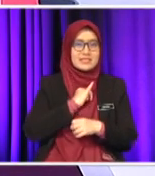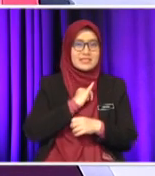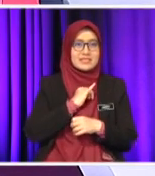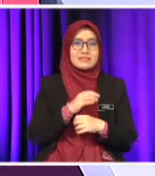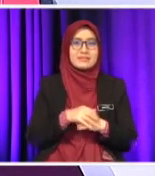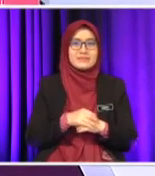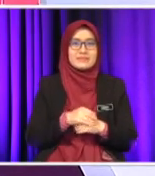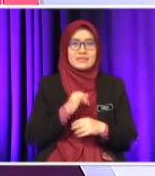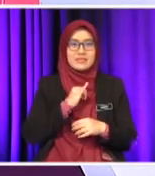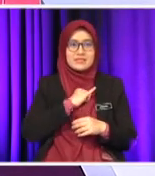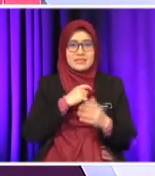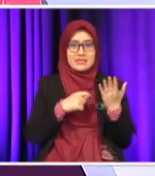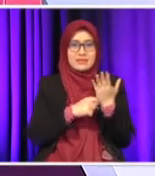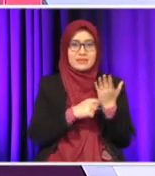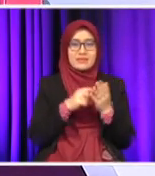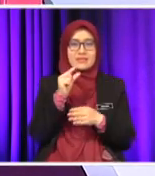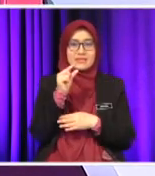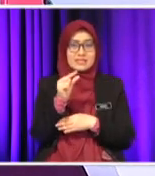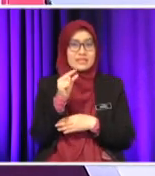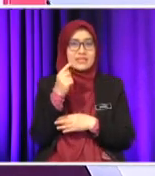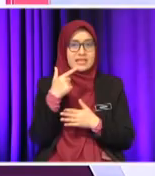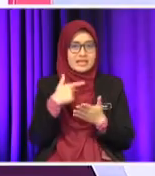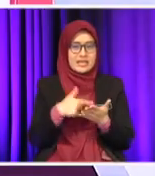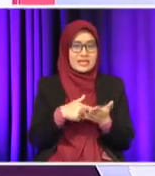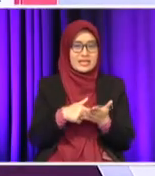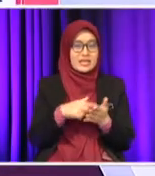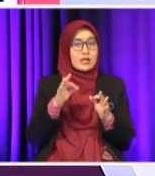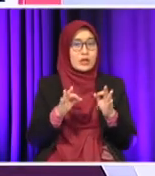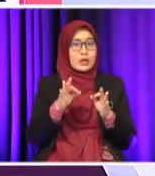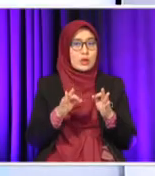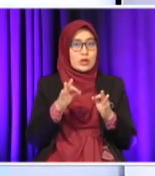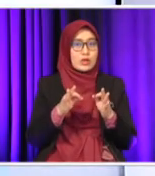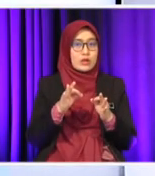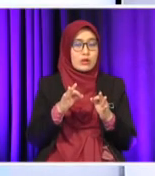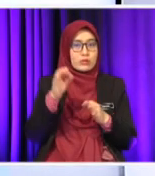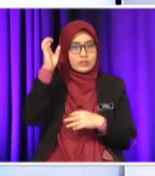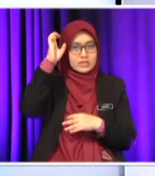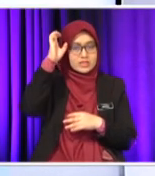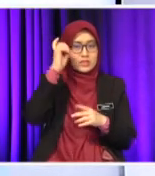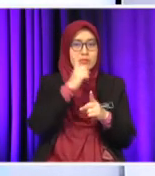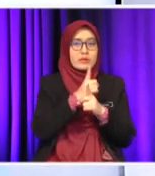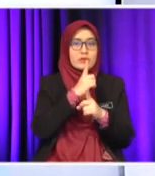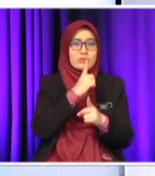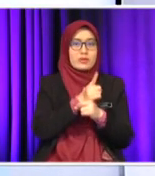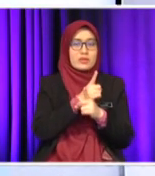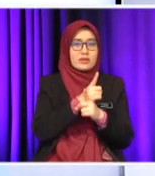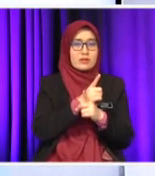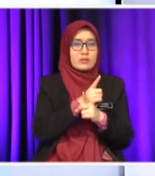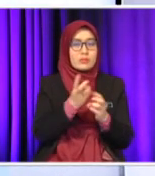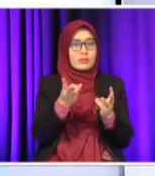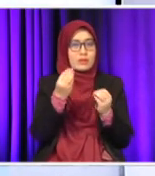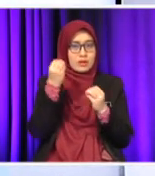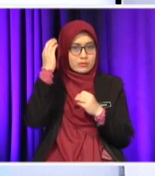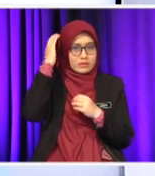saya tambah sedikit lagi lah kalau memang Encik ini betul-betul mengambil pohon kartu mengambil kisah tentang